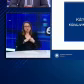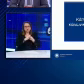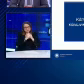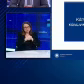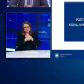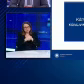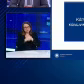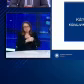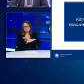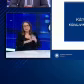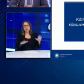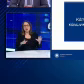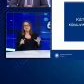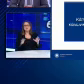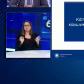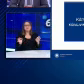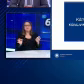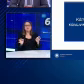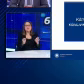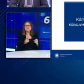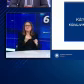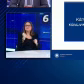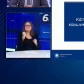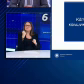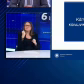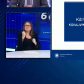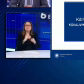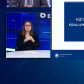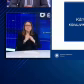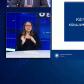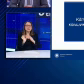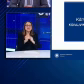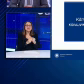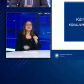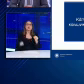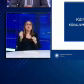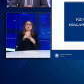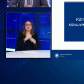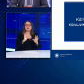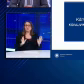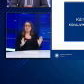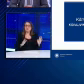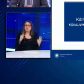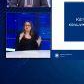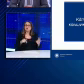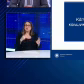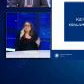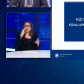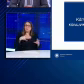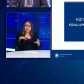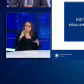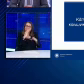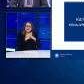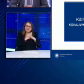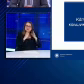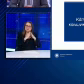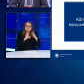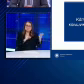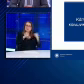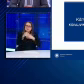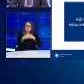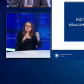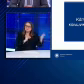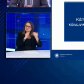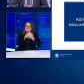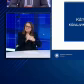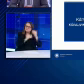lockdown και οδηγεί σε μη τήρηση των κανόνων κοινωνικής αποστασιοποίησης, σε αύξηση των συναθρήσεων, σε σπίτια και δυστυχώς και σε πορείες